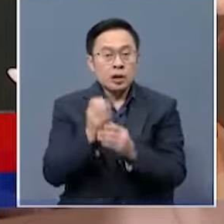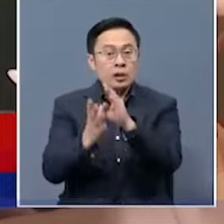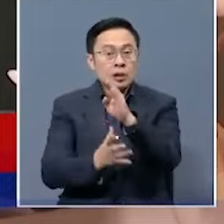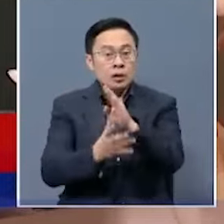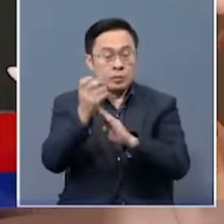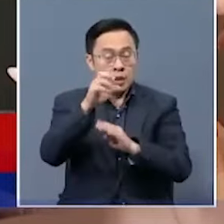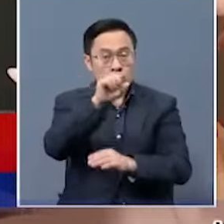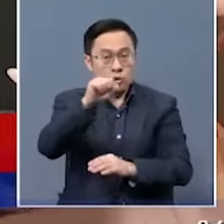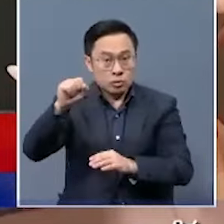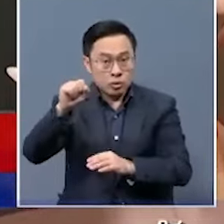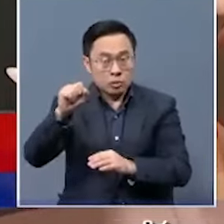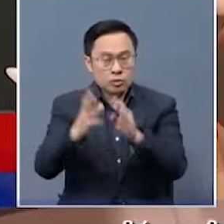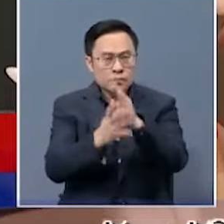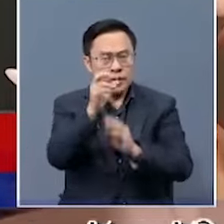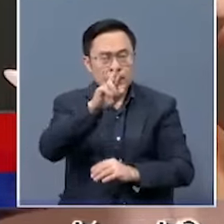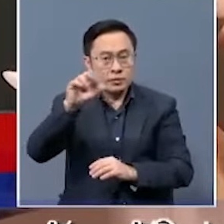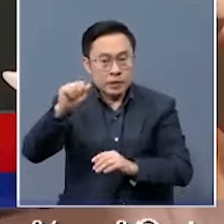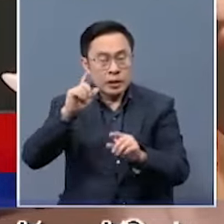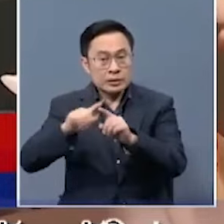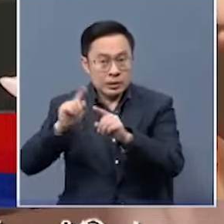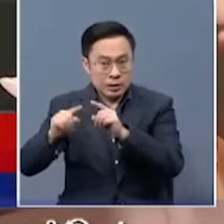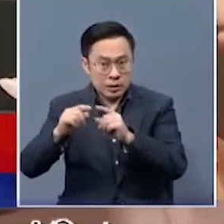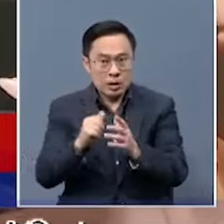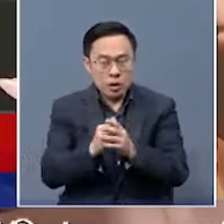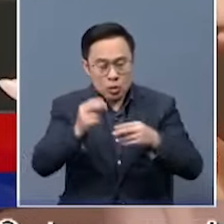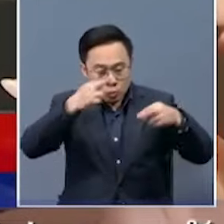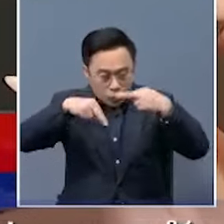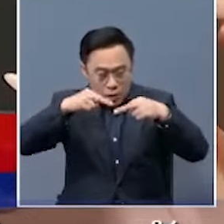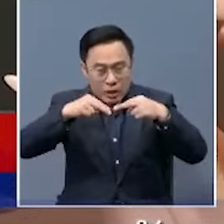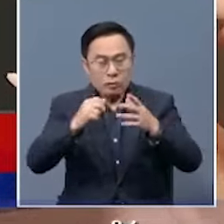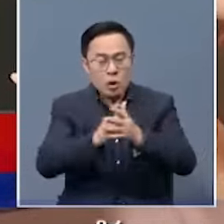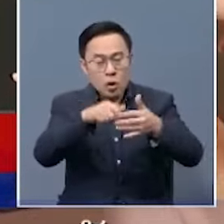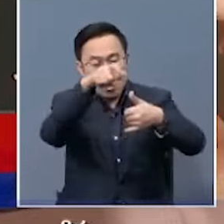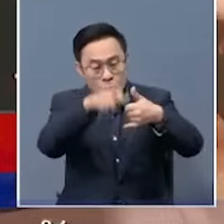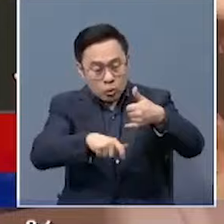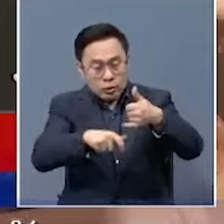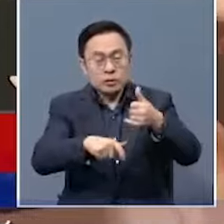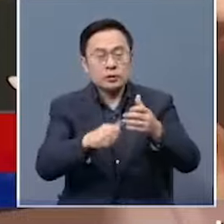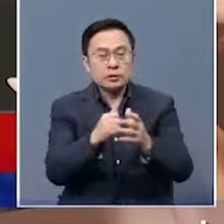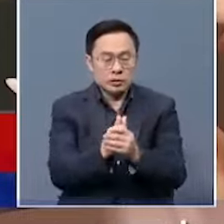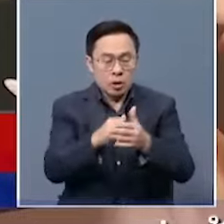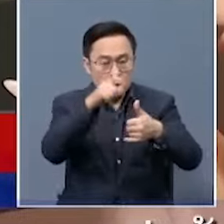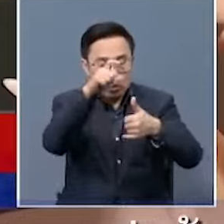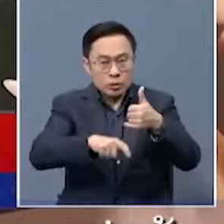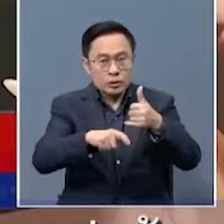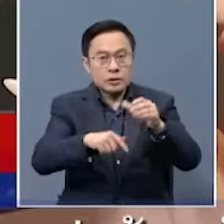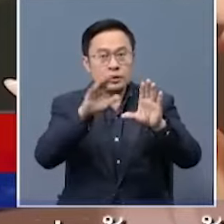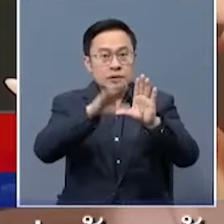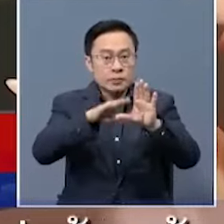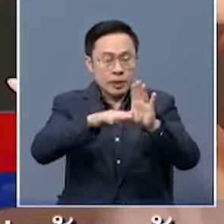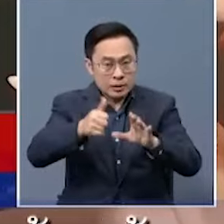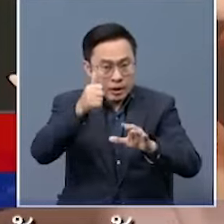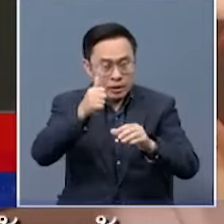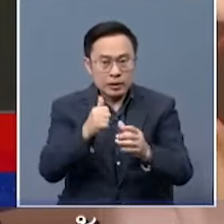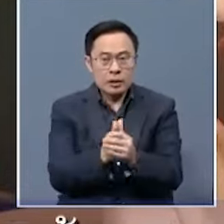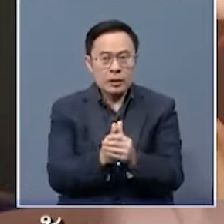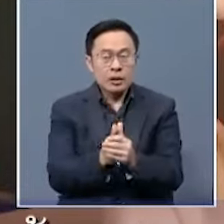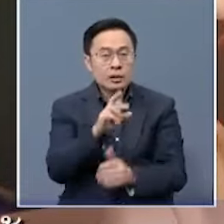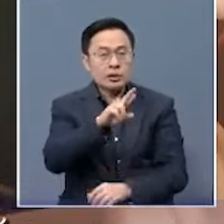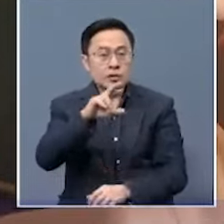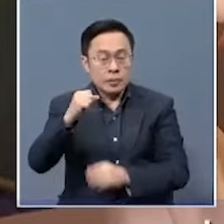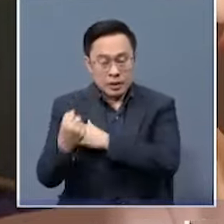คุณนันสมบัติของสมาชิกวุฒิสภาก็ดีครับรัฐธรรมนูญไม่ได้กำหนดเกี่ยวกับคุณนันสมบัติการศึกษาไว้ครับเราเลยไม่มีการต